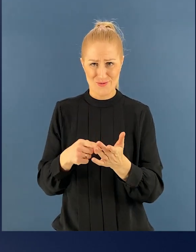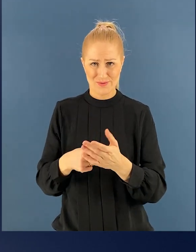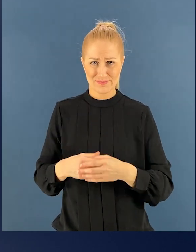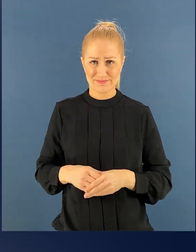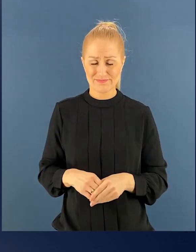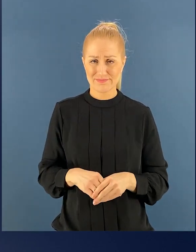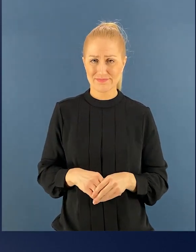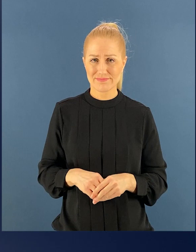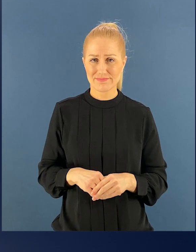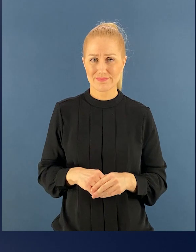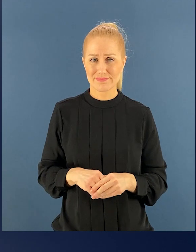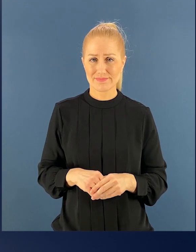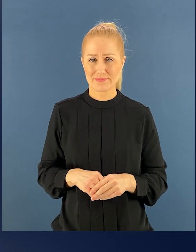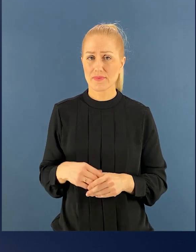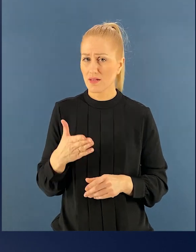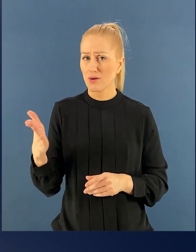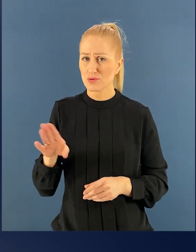I zginęli.